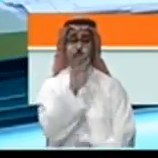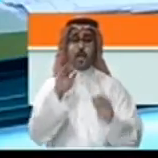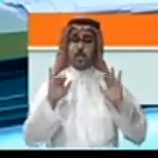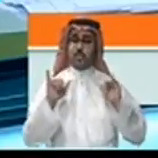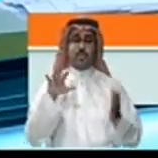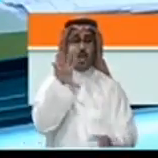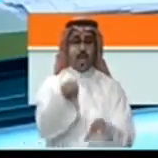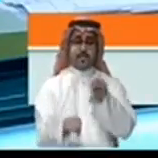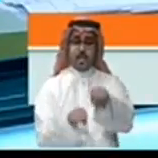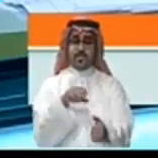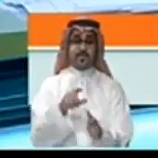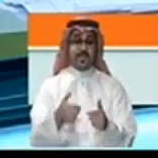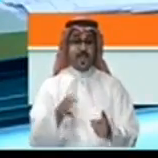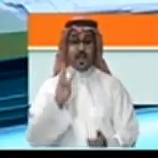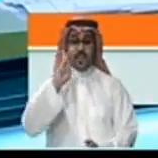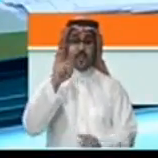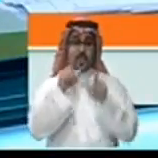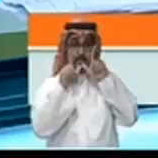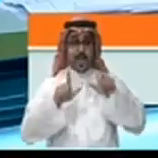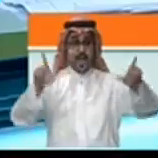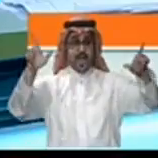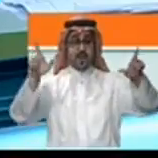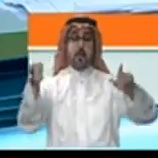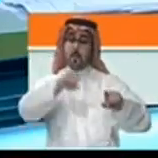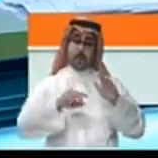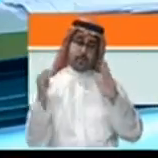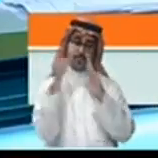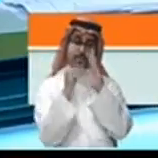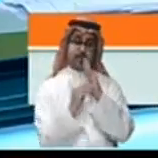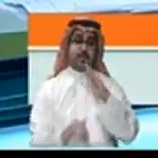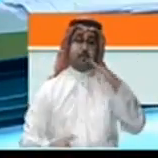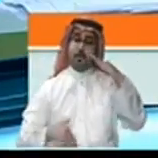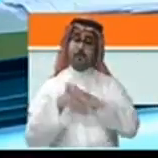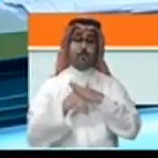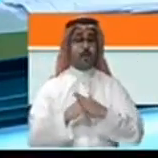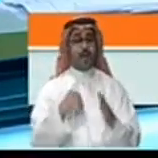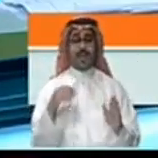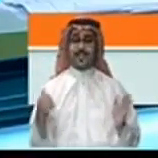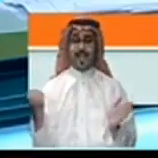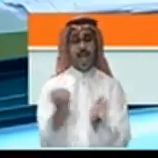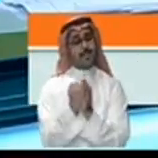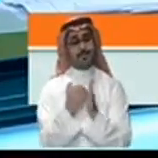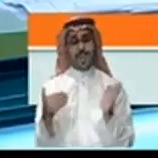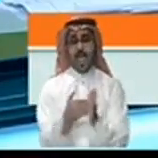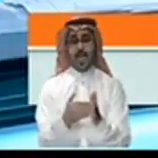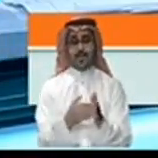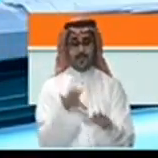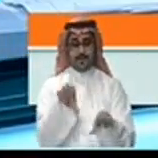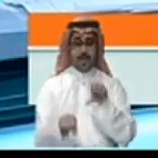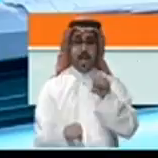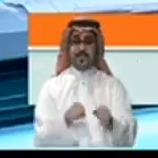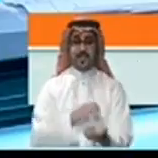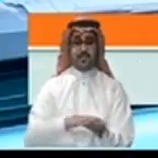بعد 3 أيام من إطلاق عمليات الحجز في المخطط. البرنامج بيّن أن وكالة الأراضي والشؤون